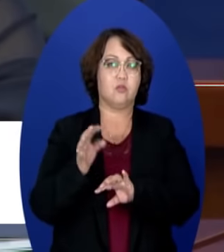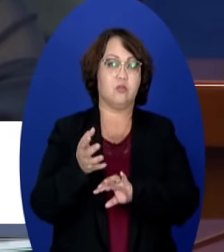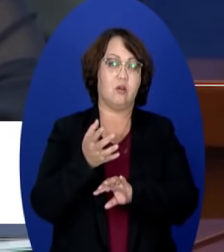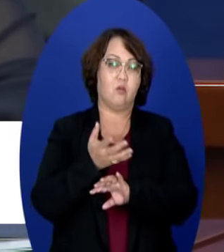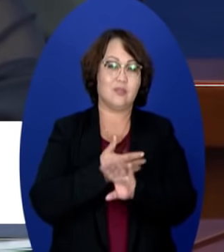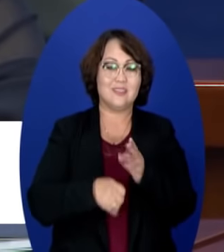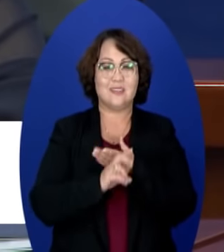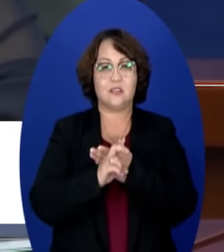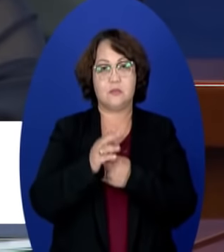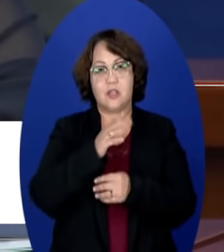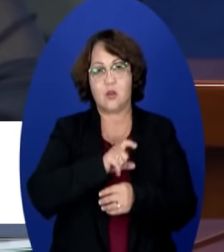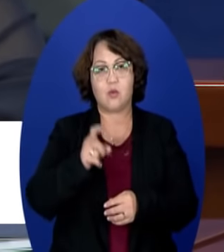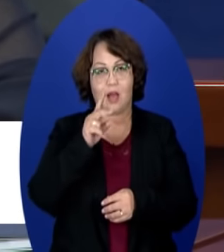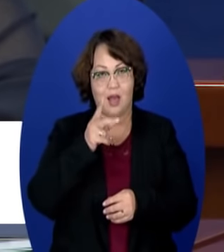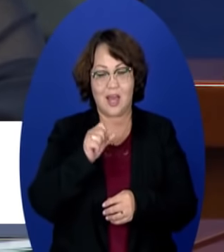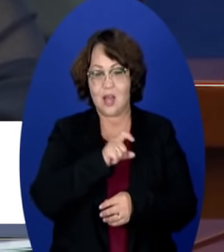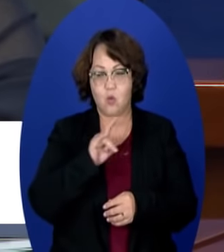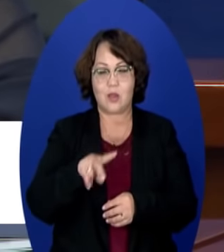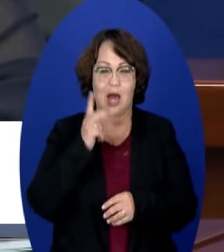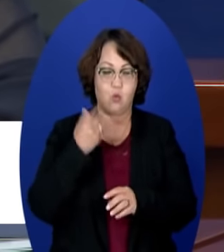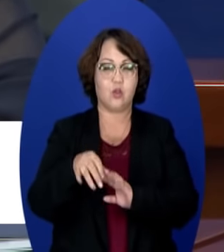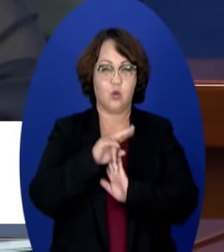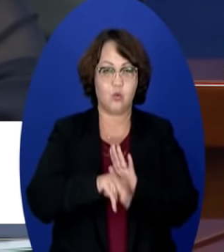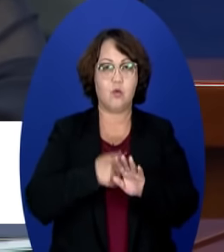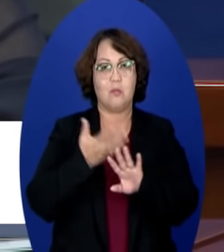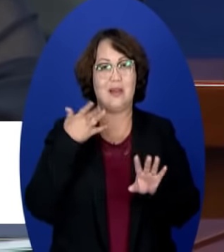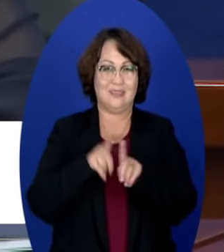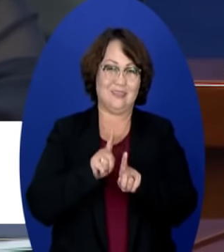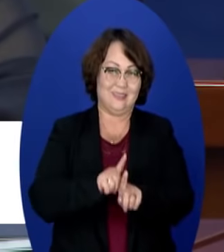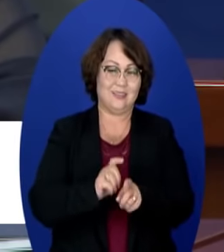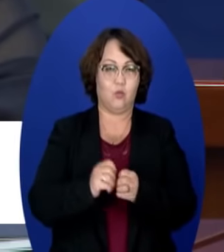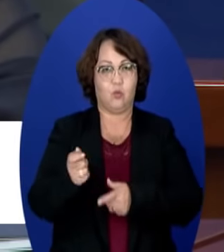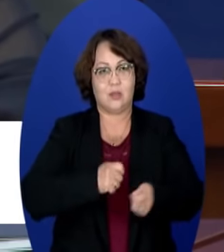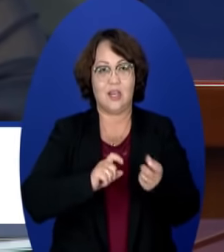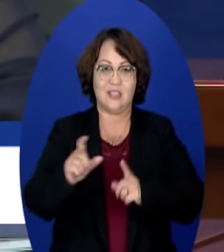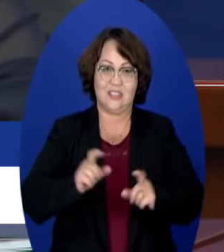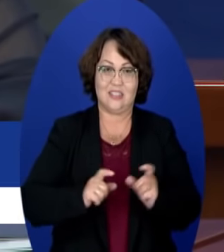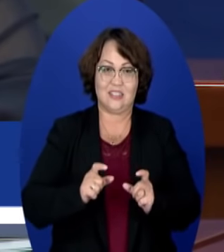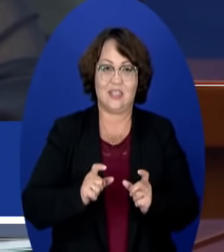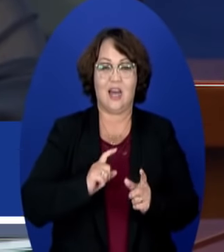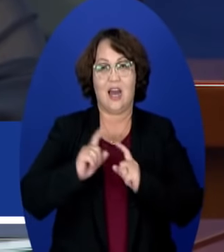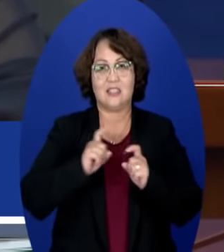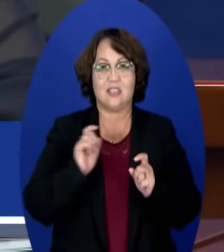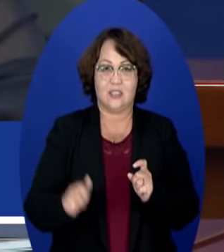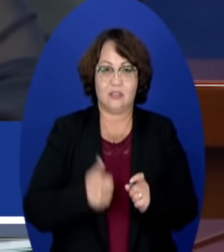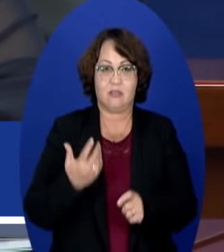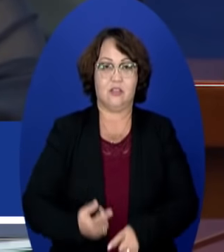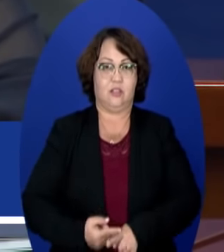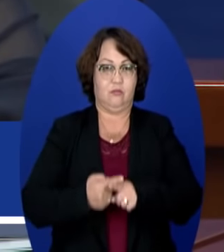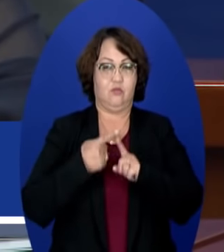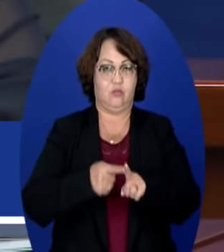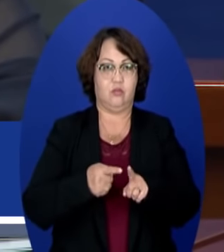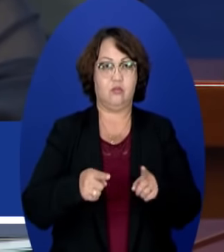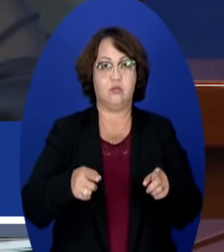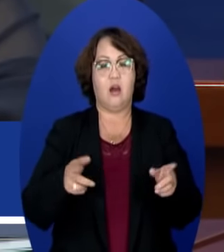шаардлагыг урдын адил сайтар хангасны үндсэн дээр худалдаа эдийн засгийн харилцаагаа аль болох идэвхжүүлэх чиглэлсэн гээд хоёр